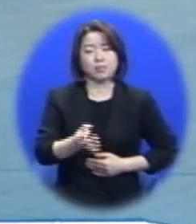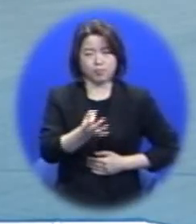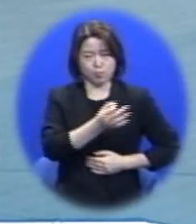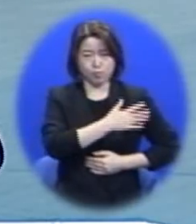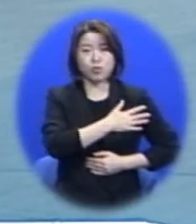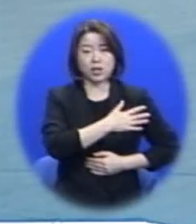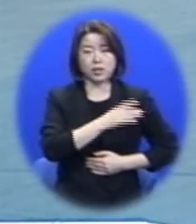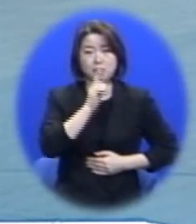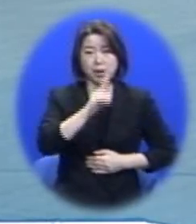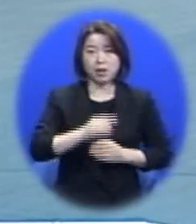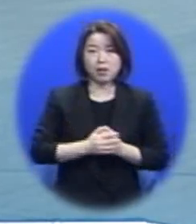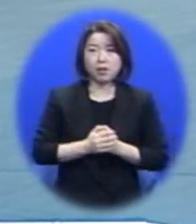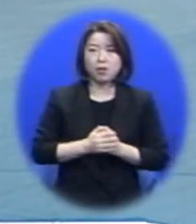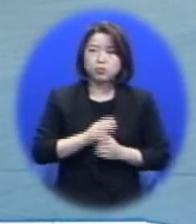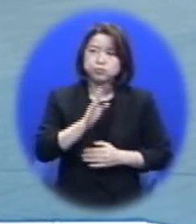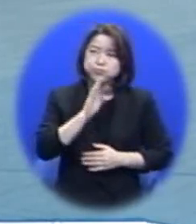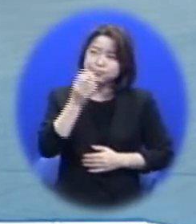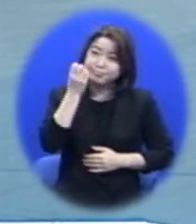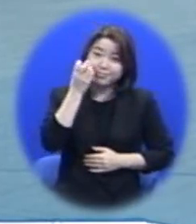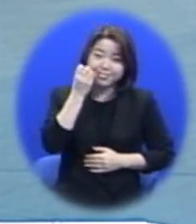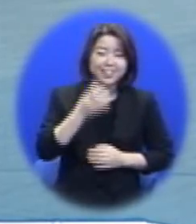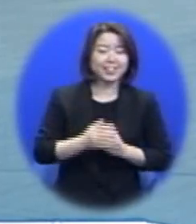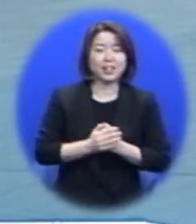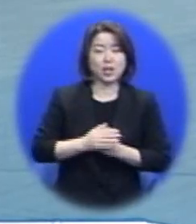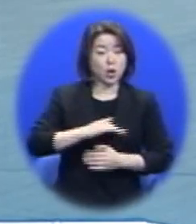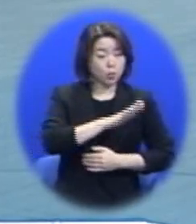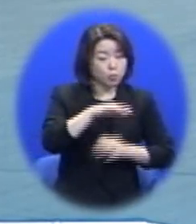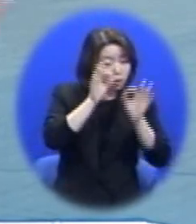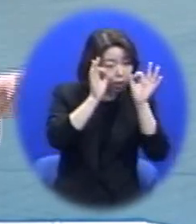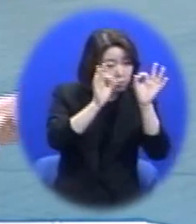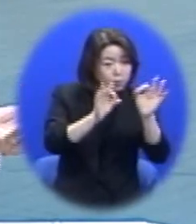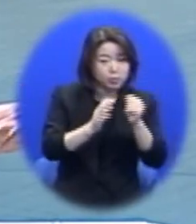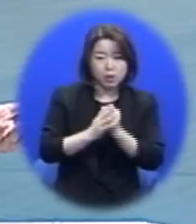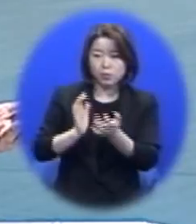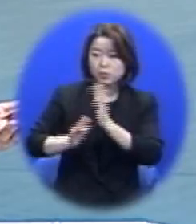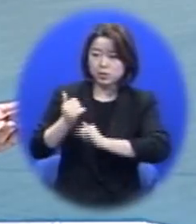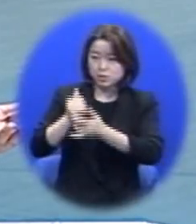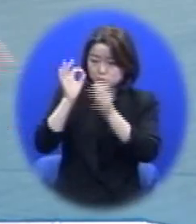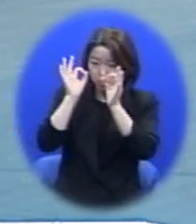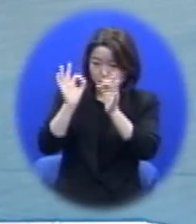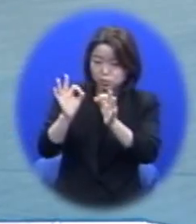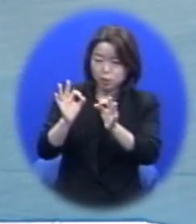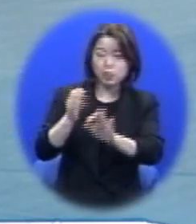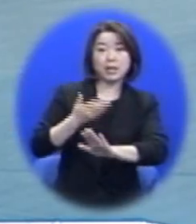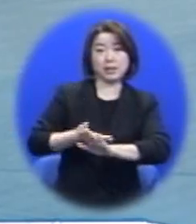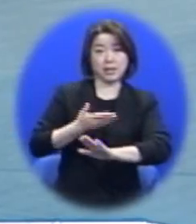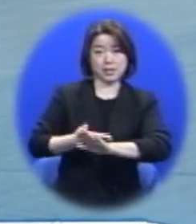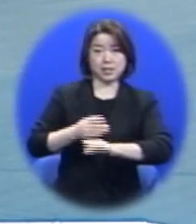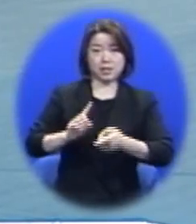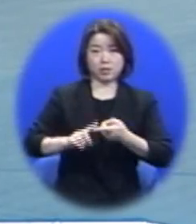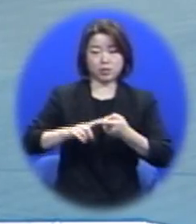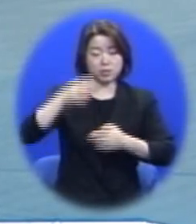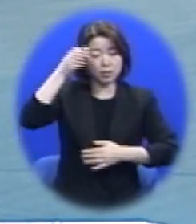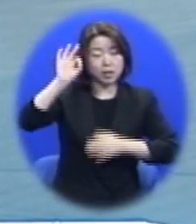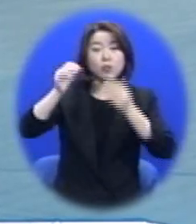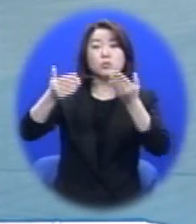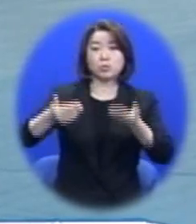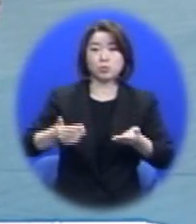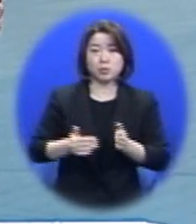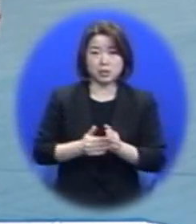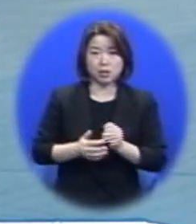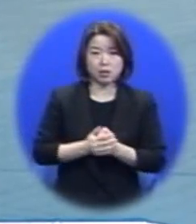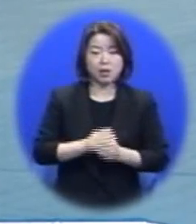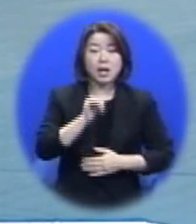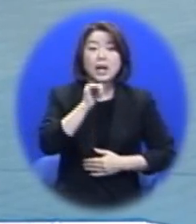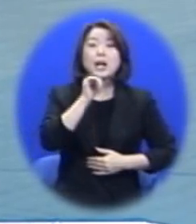참 놀랍지요? 우리가 보는 것과 예수님이 보는 게 많이 다를 수 있다는 것을 우리에게 깨우쳐 주십니다.